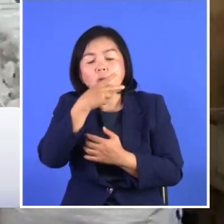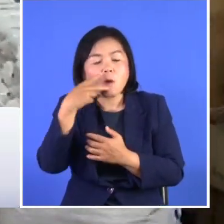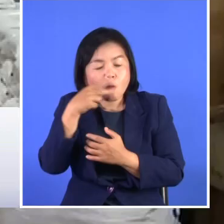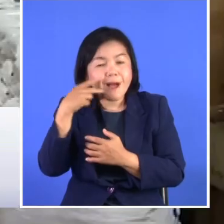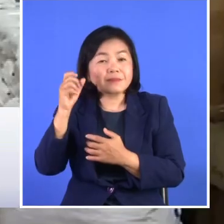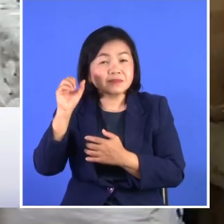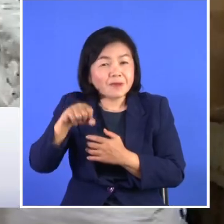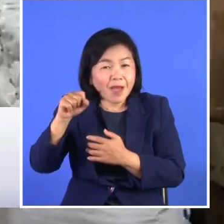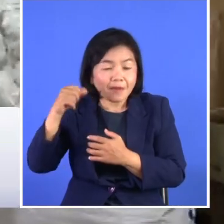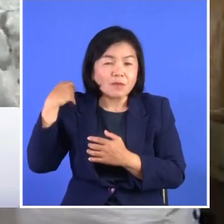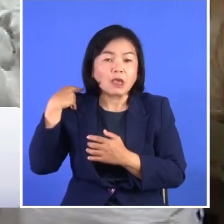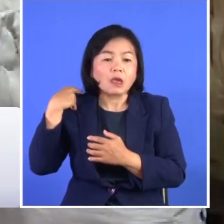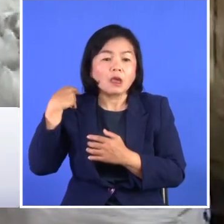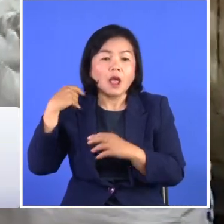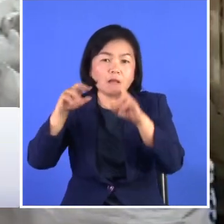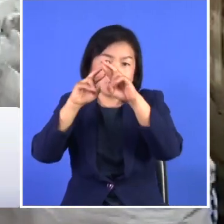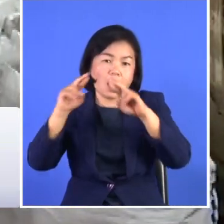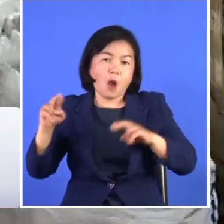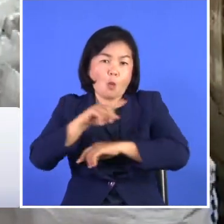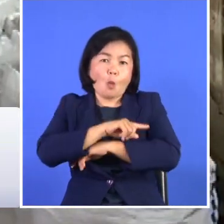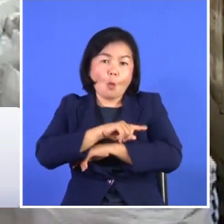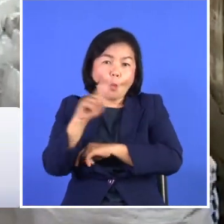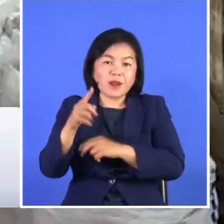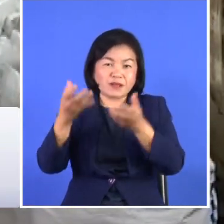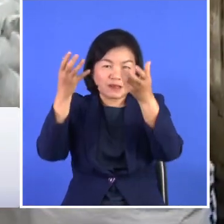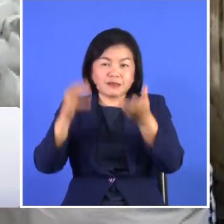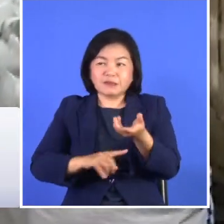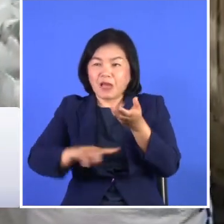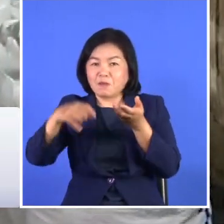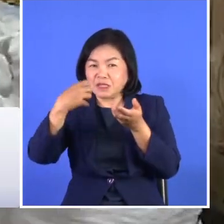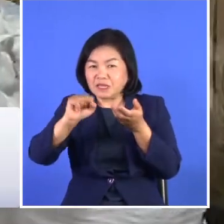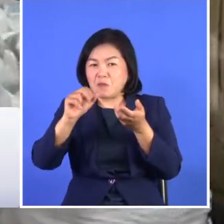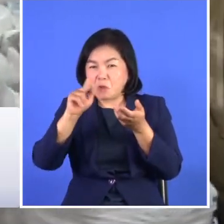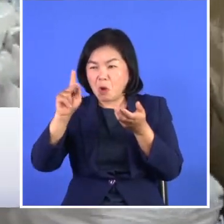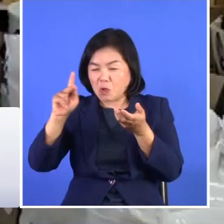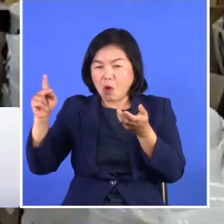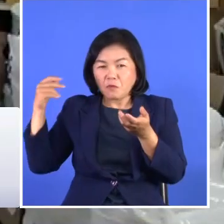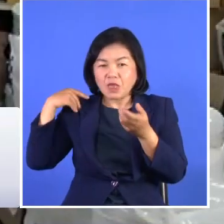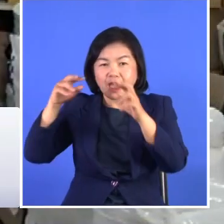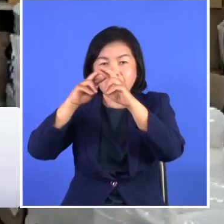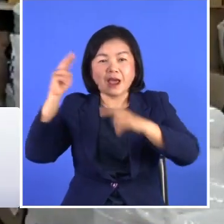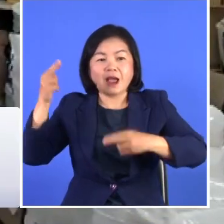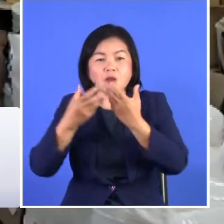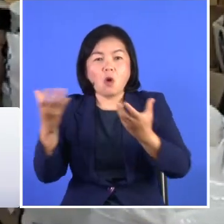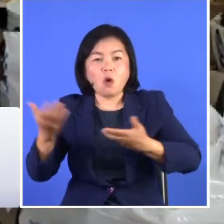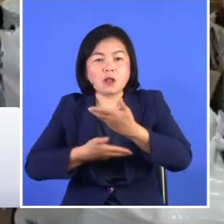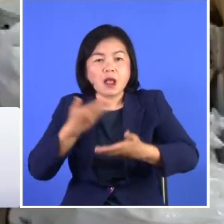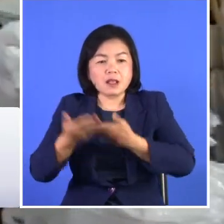ม่ได้นะครับแล้วบางรายเนี่ยใช้วันละไม่ต่ำกว่า10กิโลนะครับในขณะเดียวกันเนี่ยพ่อค้าร้านขนมหวานนี่ให้ฟัง